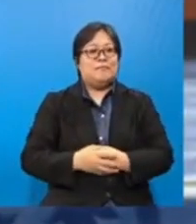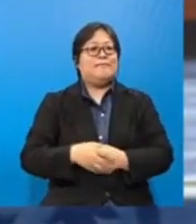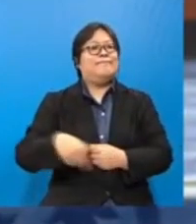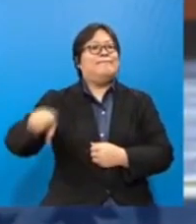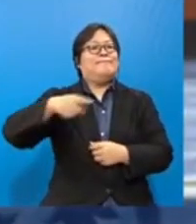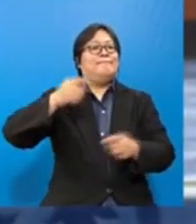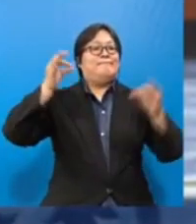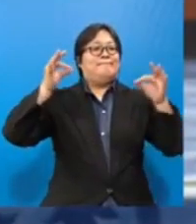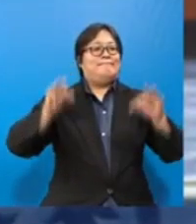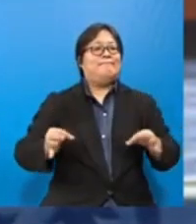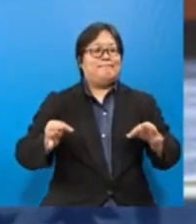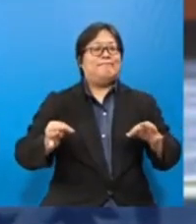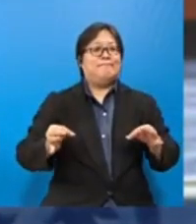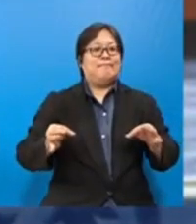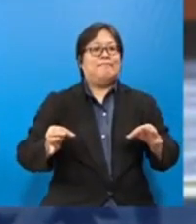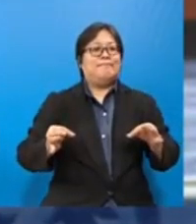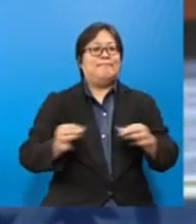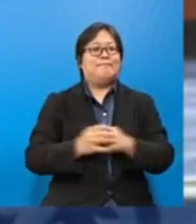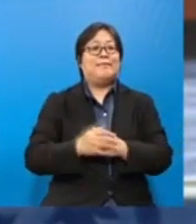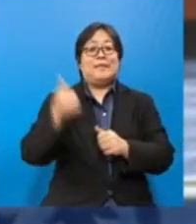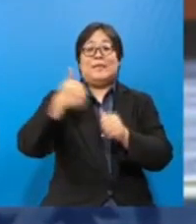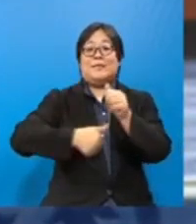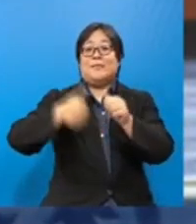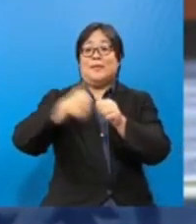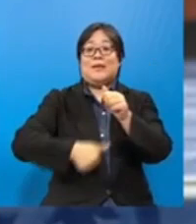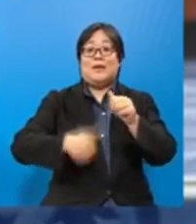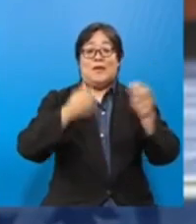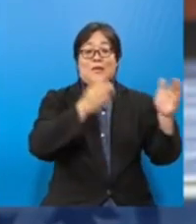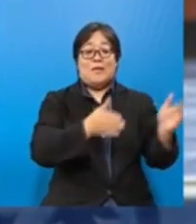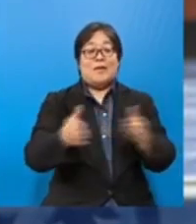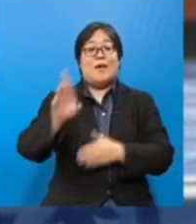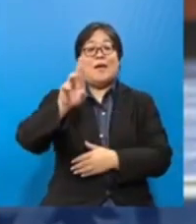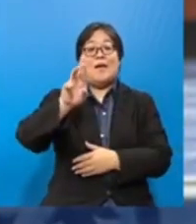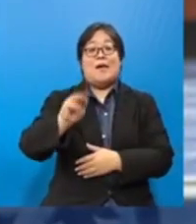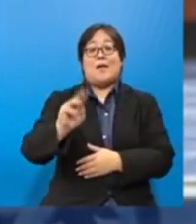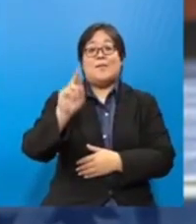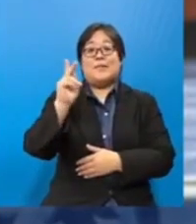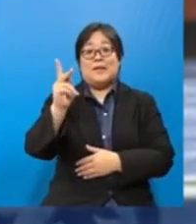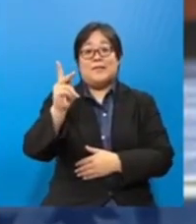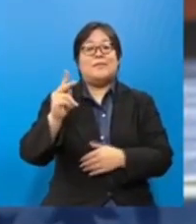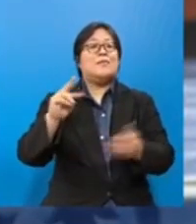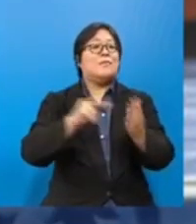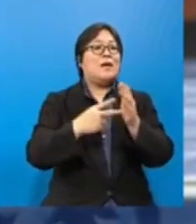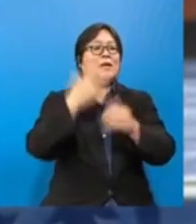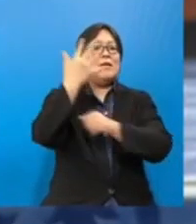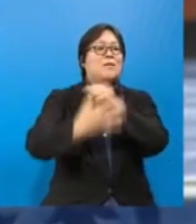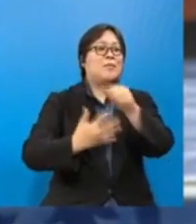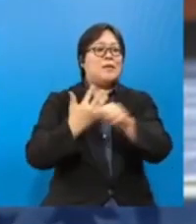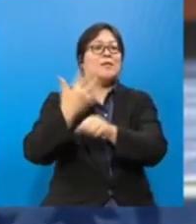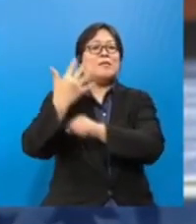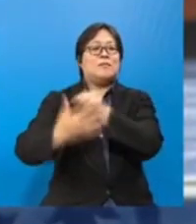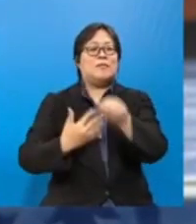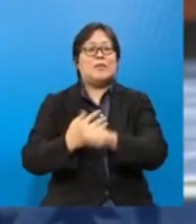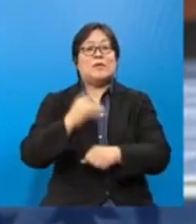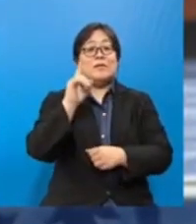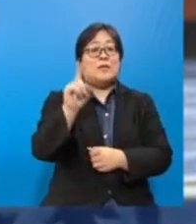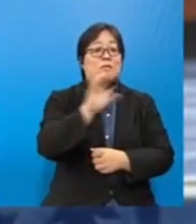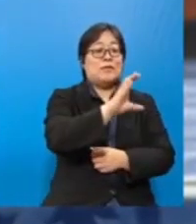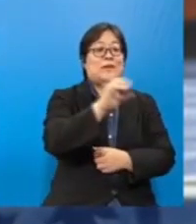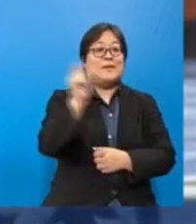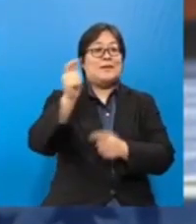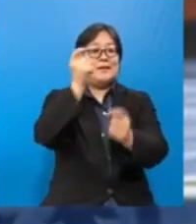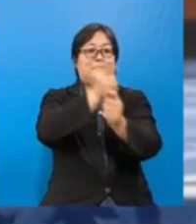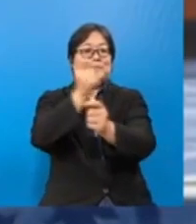ditetapkan selamo setiap rancangan Malaysia yaitu lima tahun sekali satu CCTV